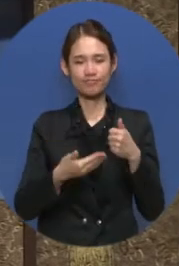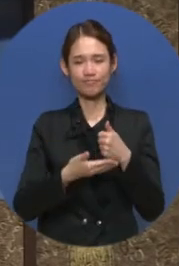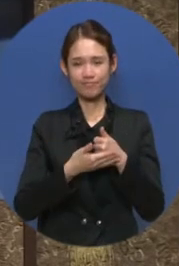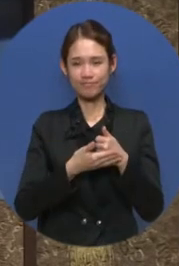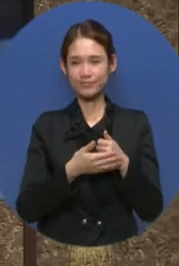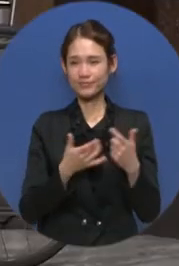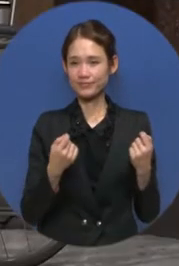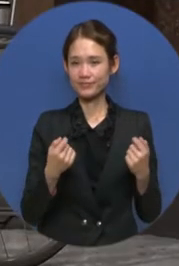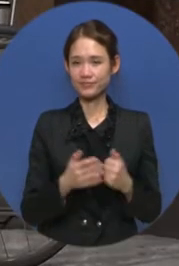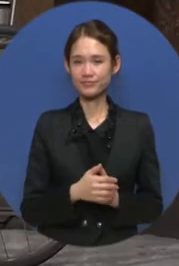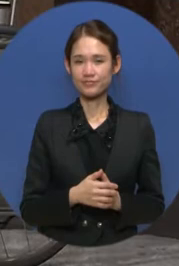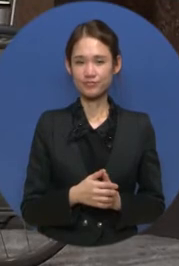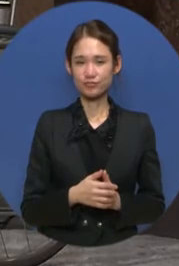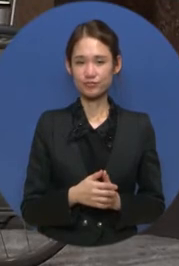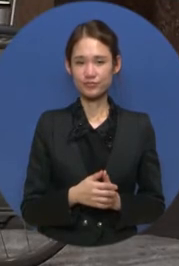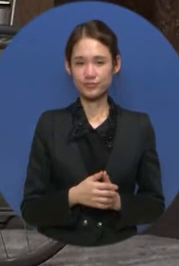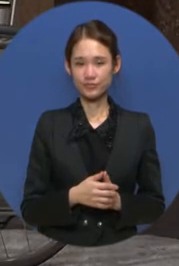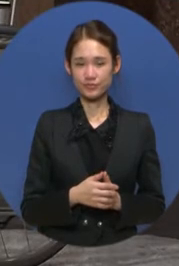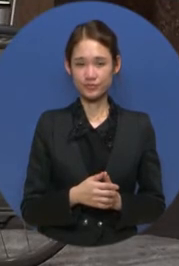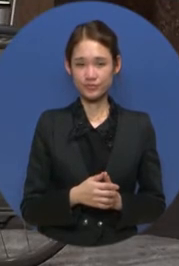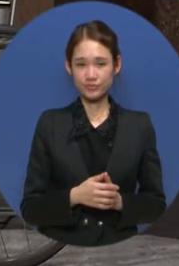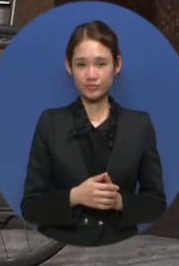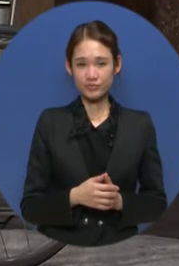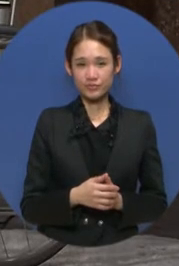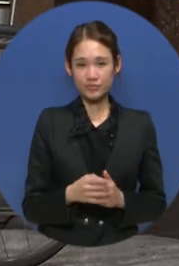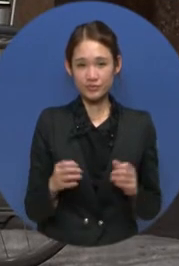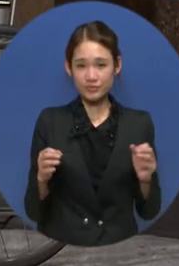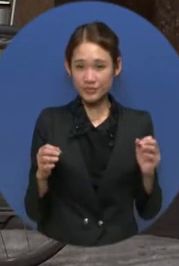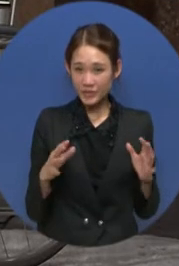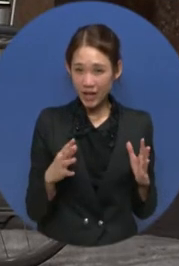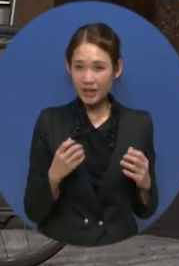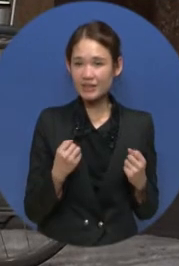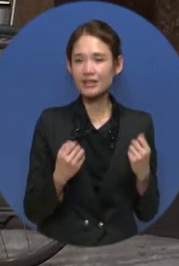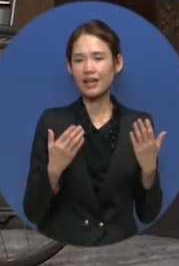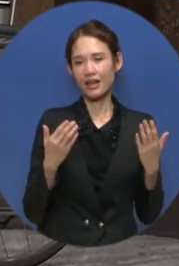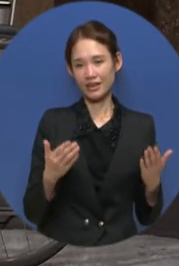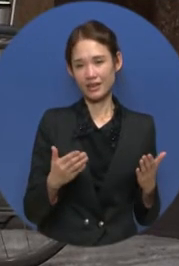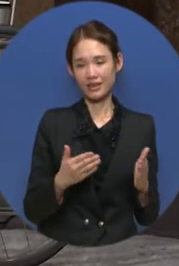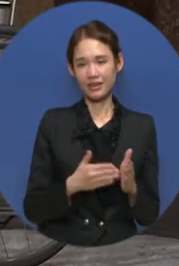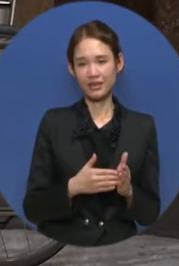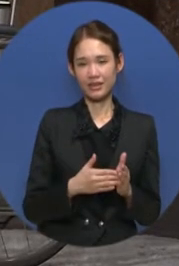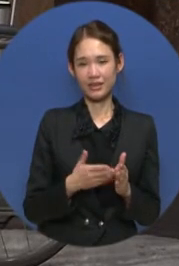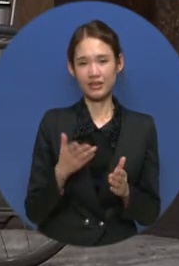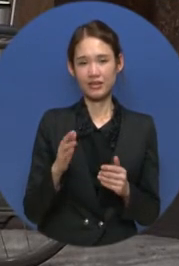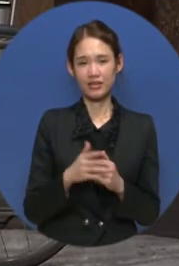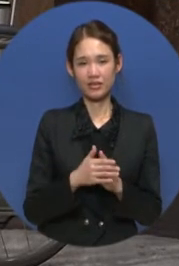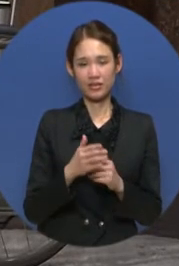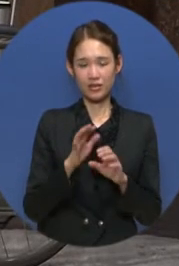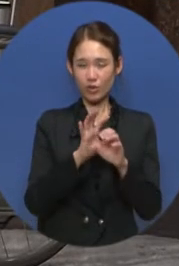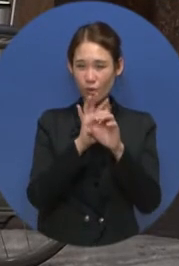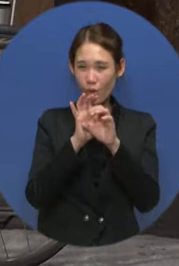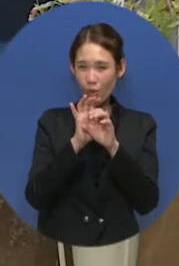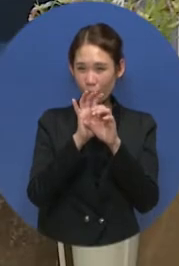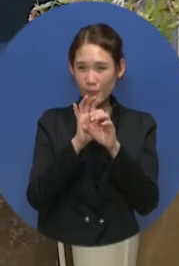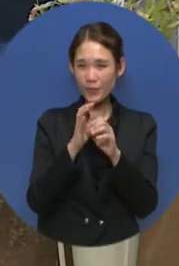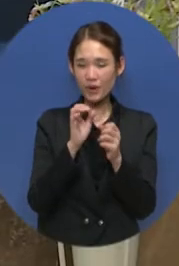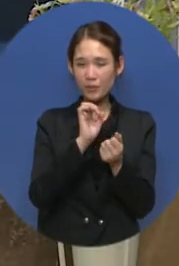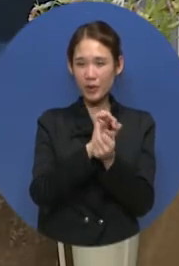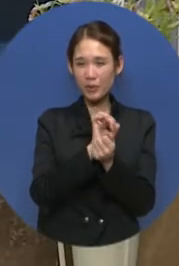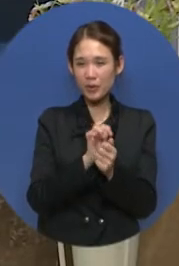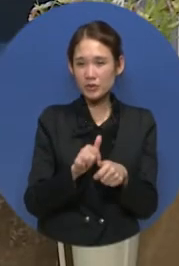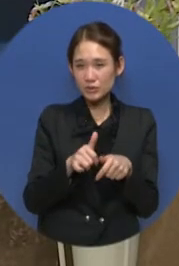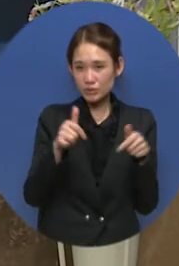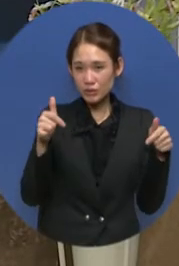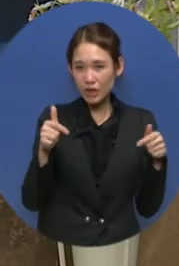네. 그리고 이제 앞서서 좀 잠깐 얘기가 나왔습니다만은 네. 최근에 이제 코로나19